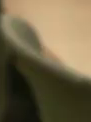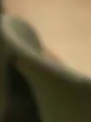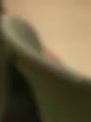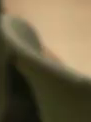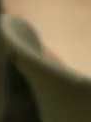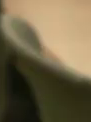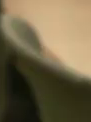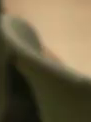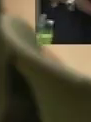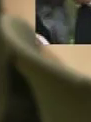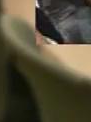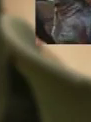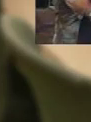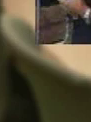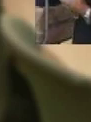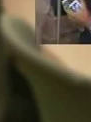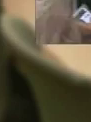בעולם.